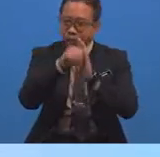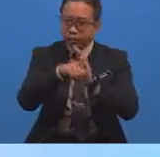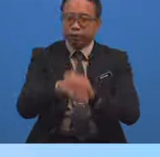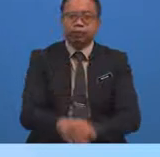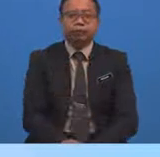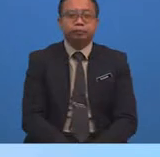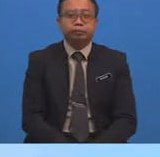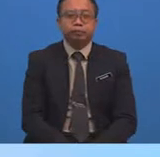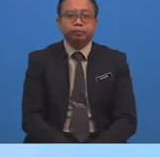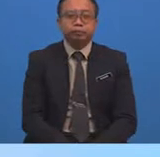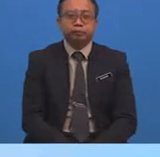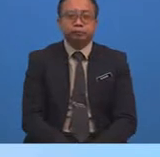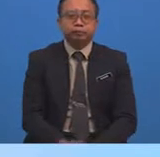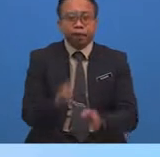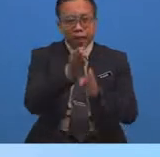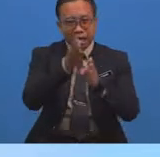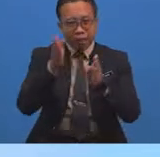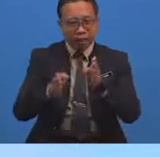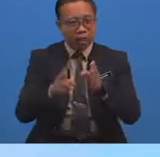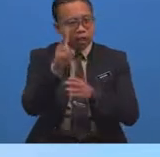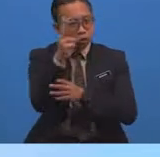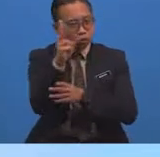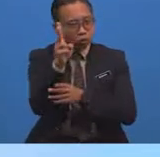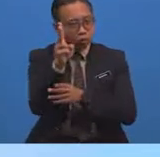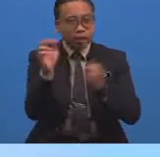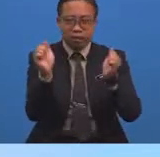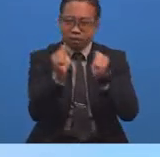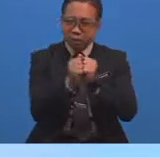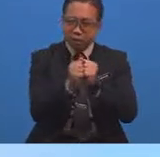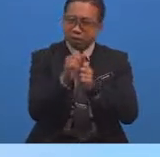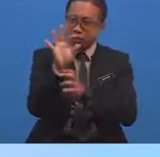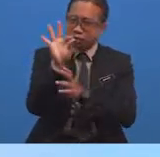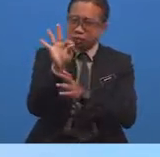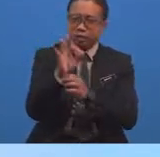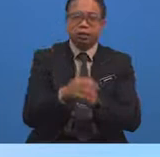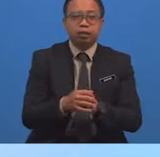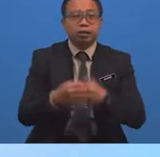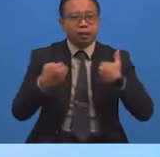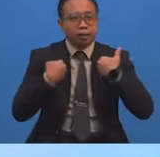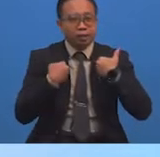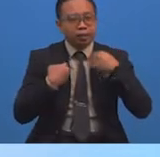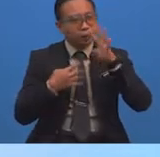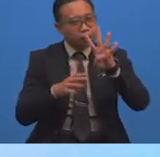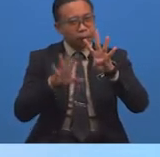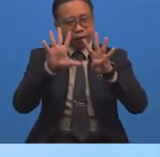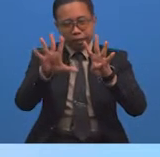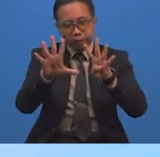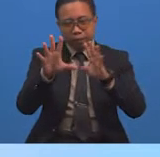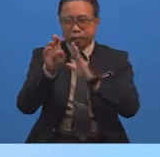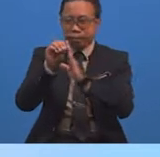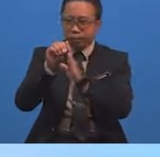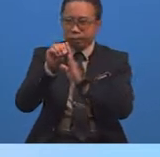minit antara 12 dengan 9 ag45